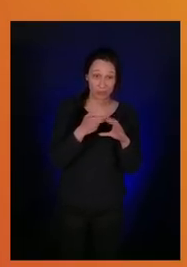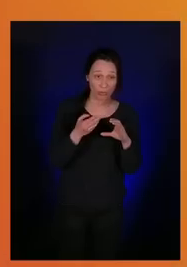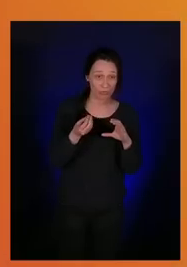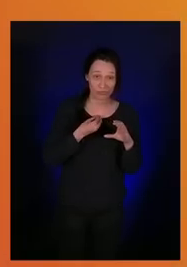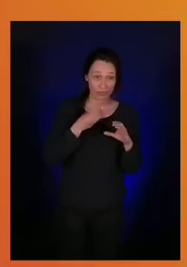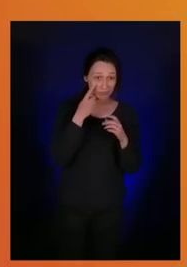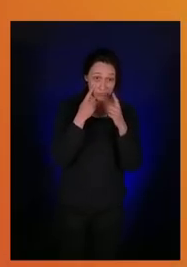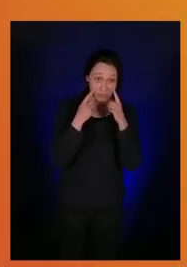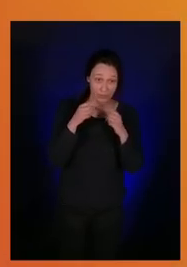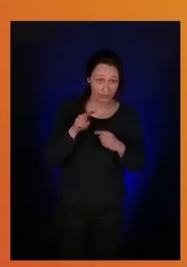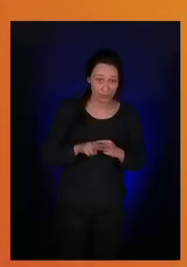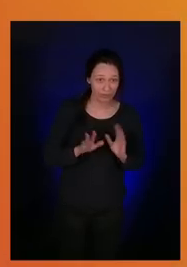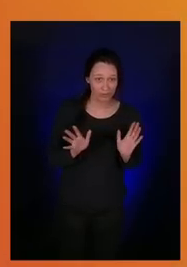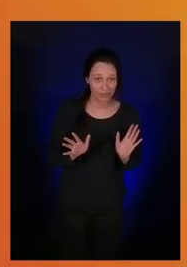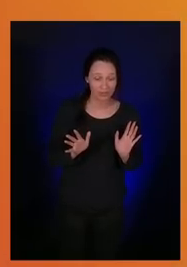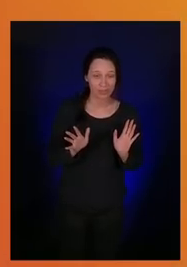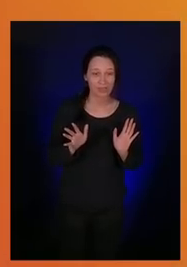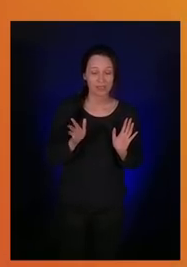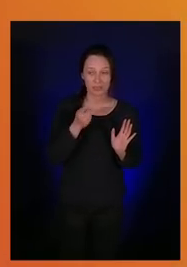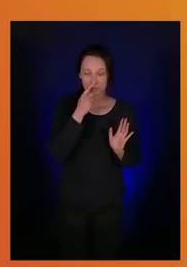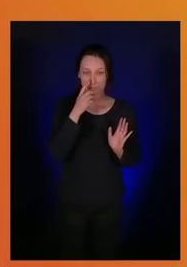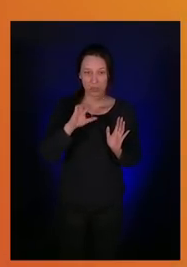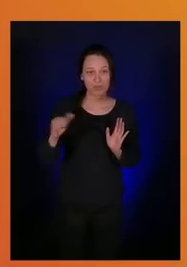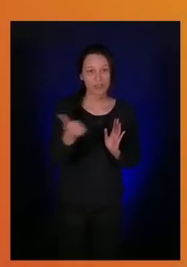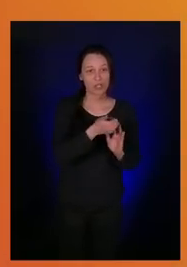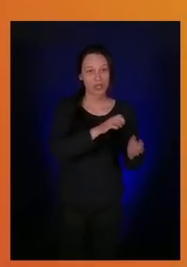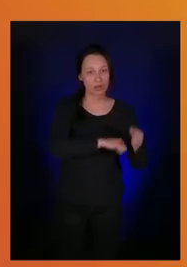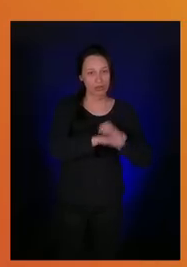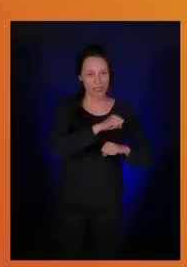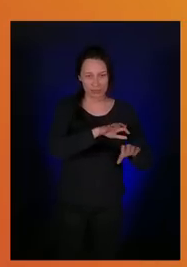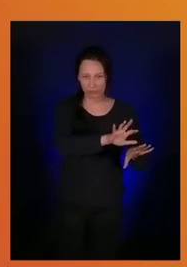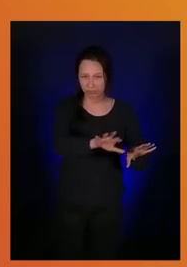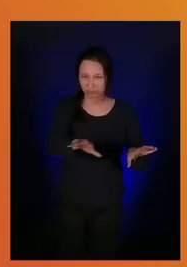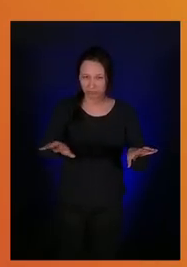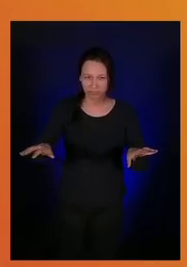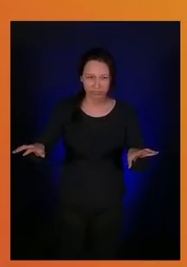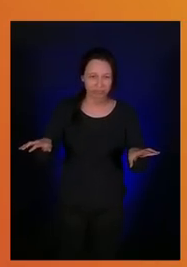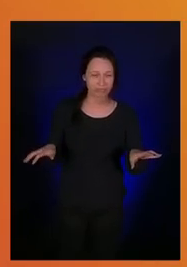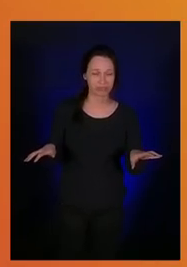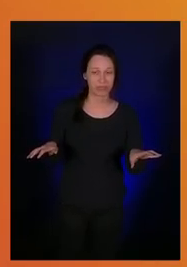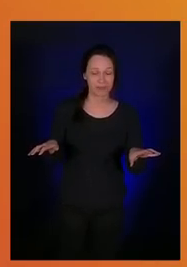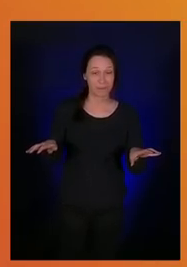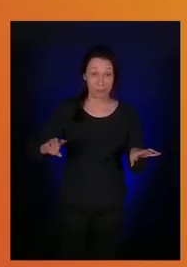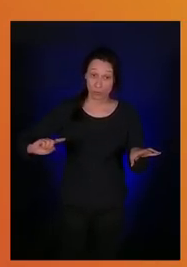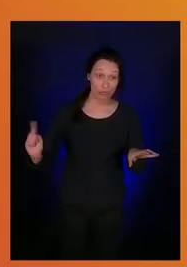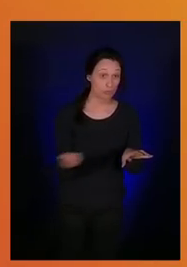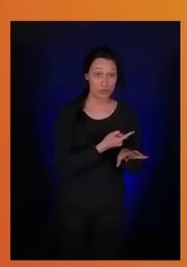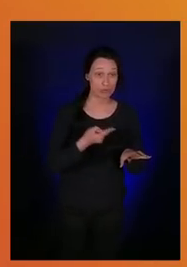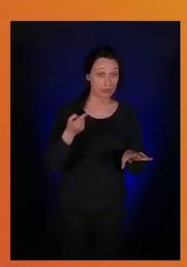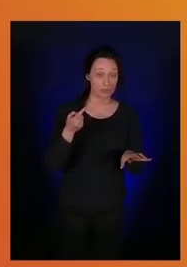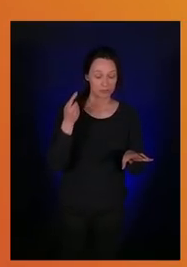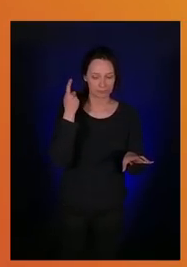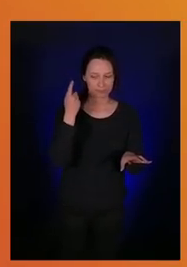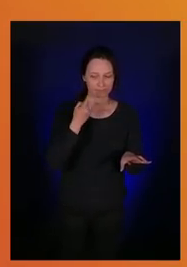Je pense qu'il serait bien que chaque organisation, pour le financement de toute la CGT, toutes les organisations de la CGT, se pose la question et regarde de